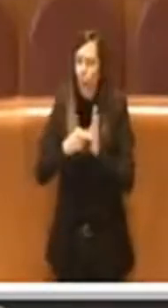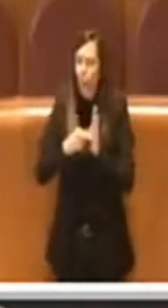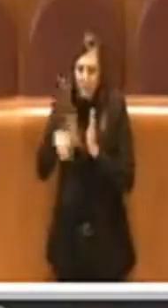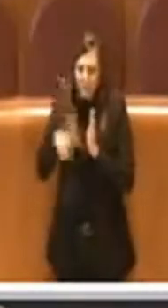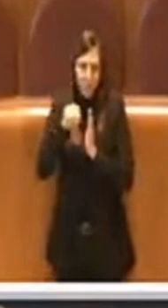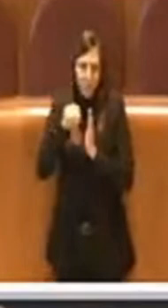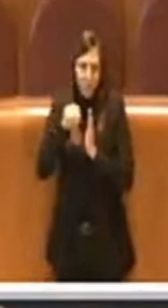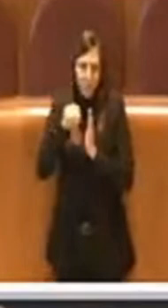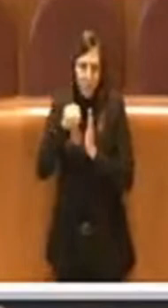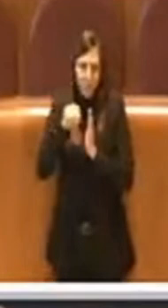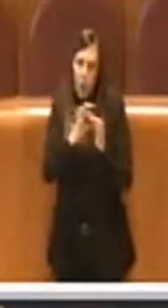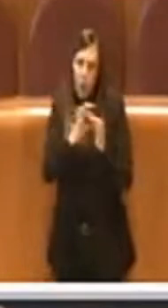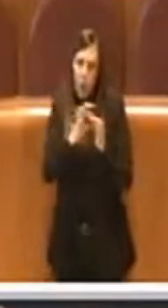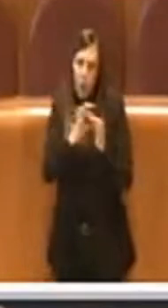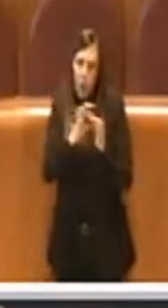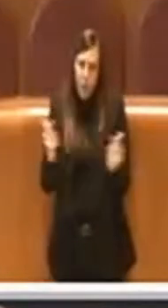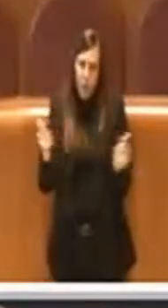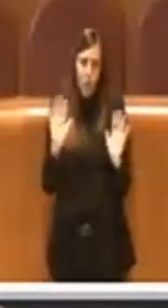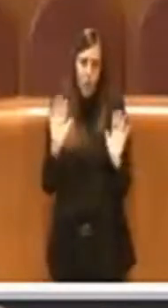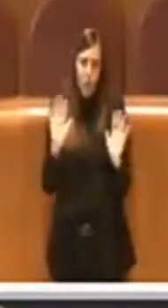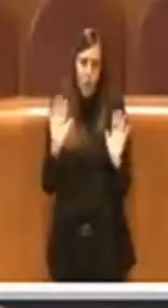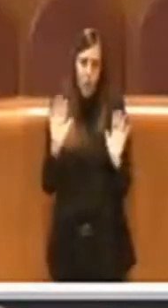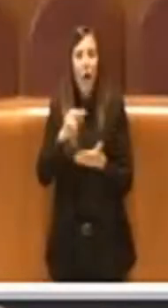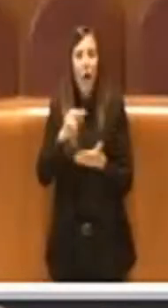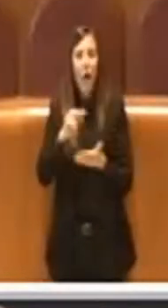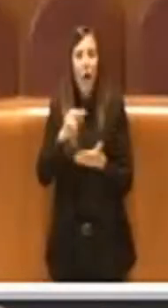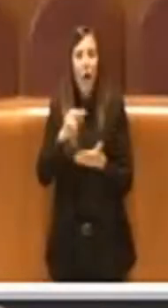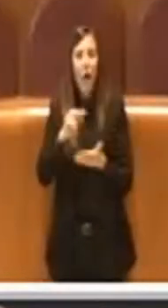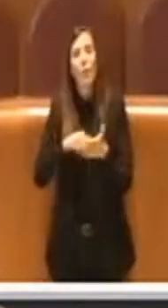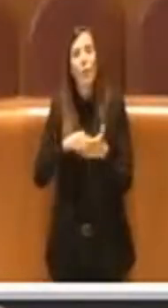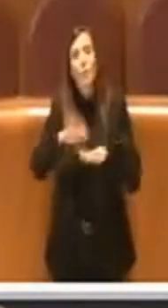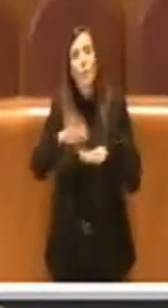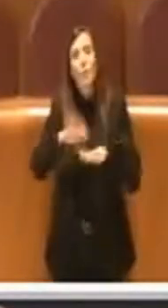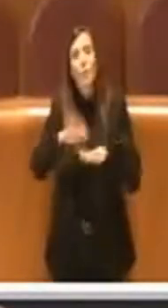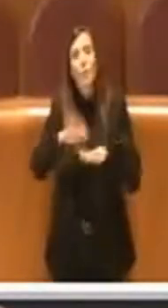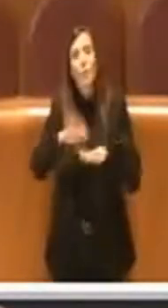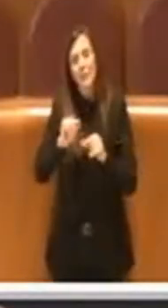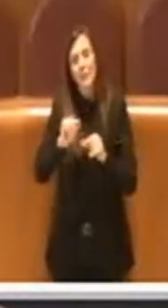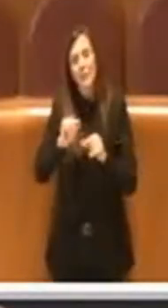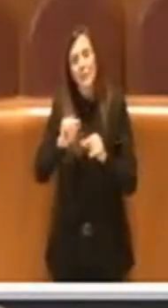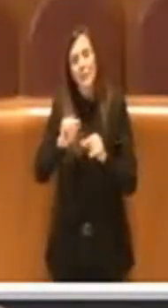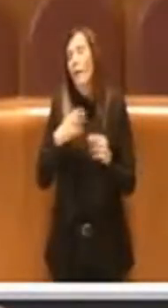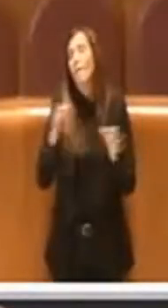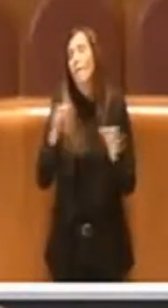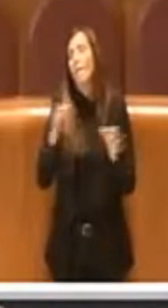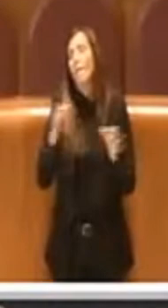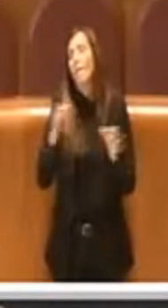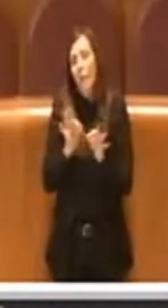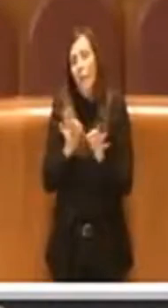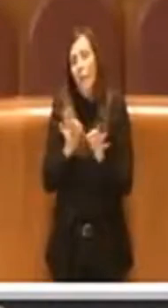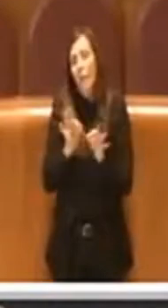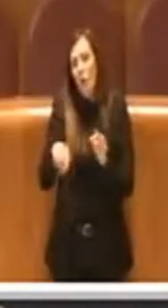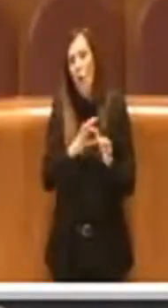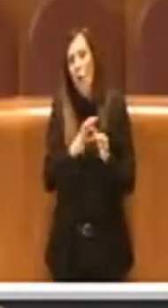e quindi niente, il voto del Movimento 5 Stelle è assolutamente favorevole a tutte e tre le delibere. Grazie.